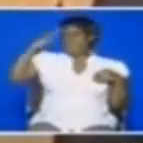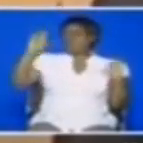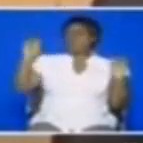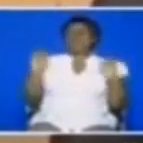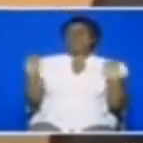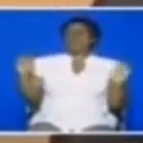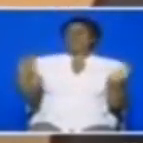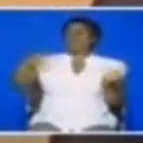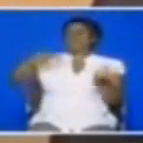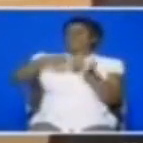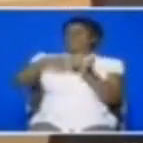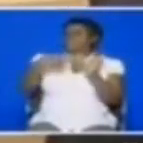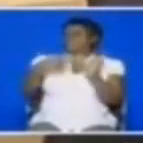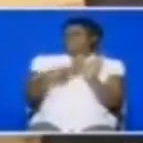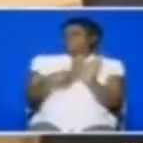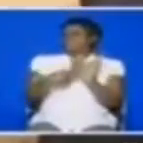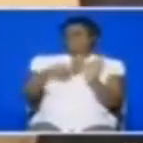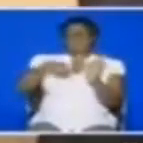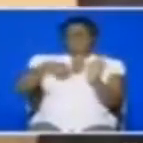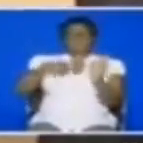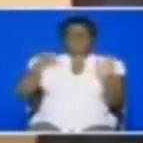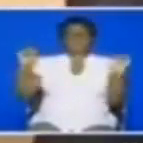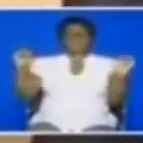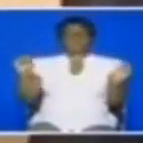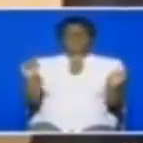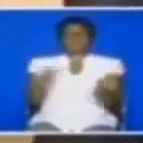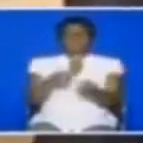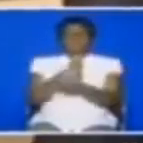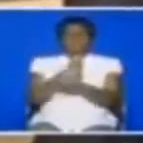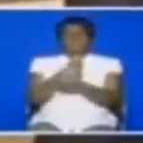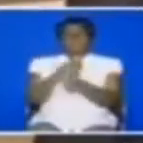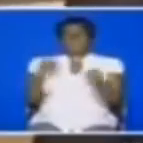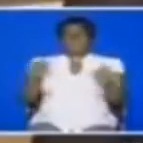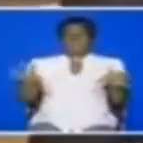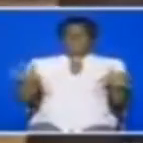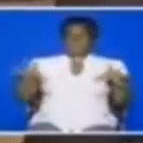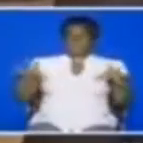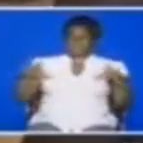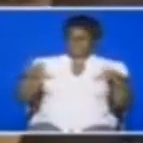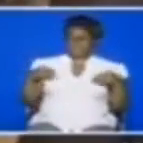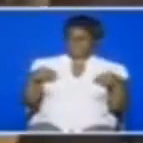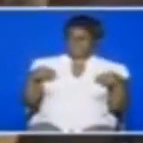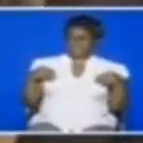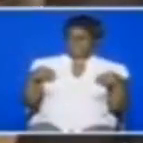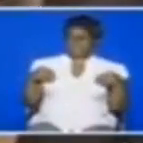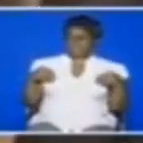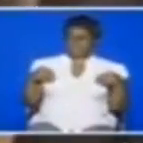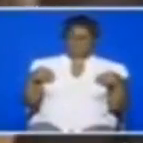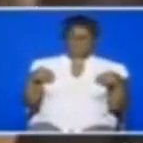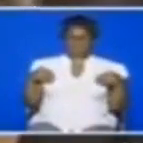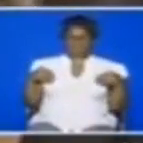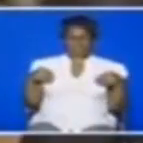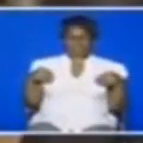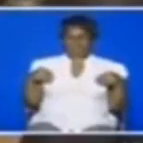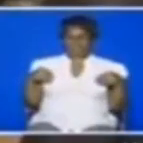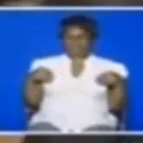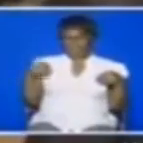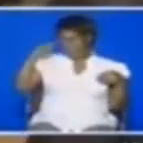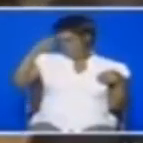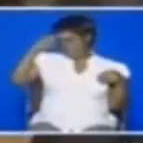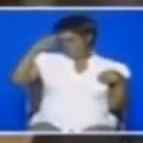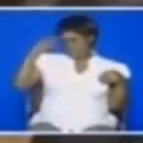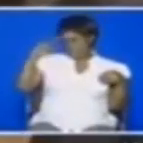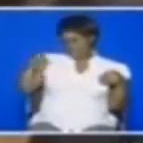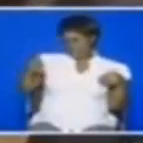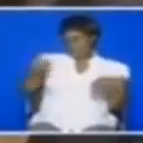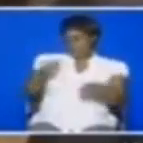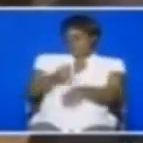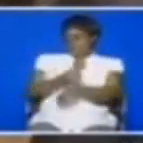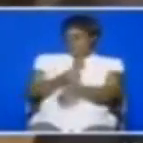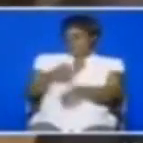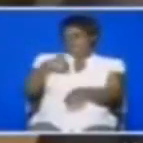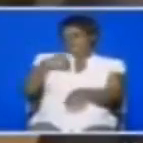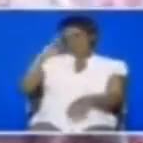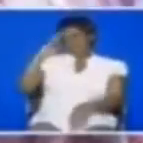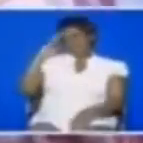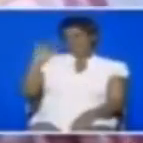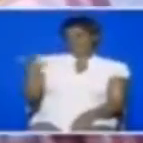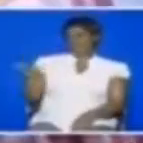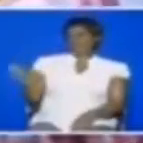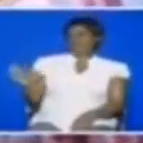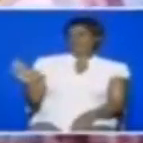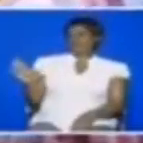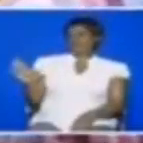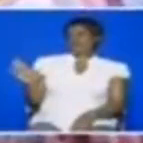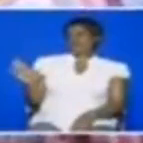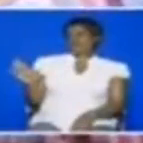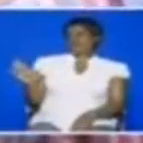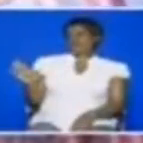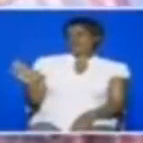meaning yake, na mimi siwezi kuiraumu au kuikubali sababu yenye kuchorwa ana sababu yake.